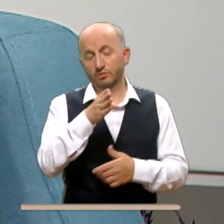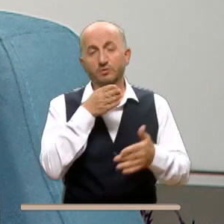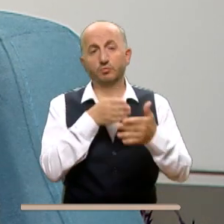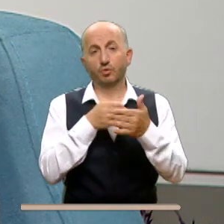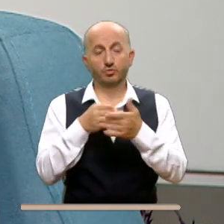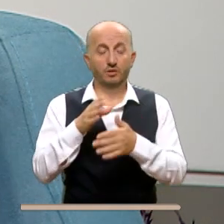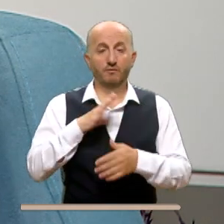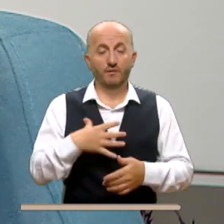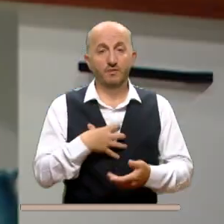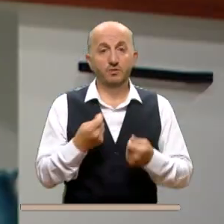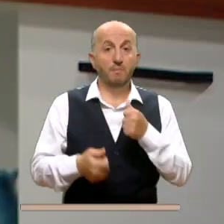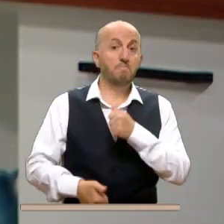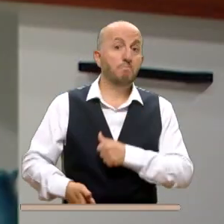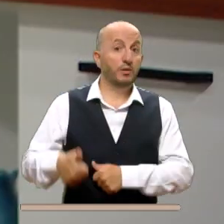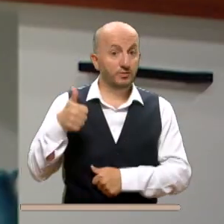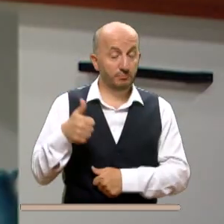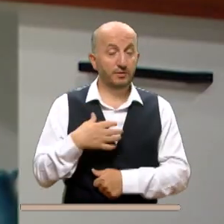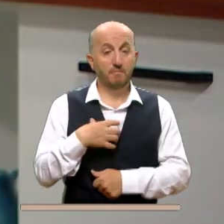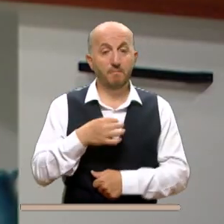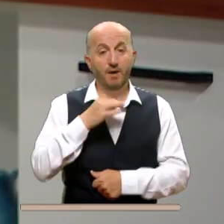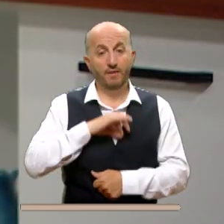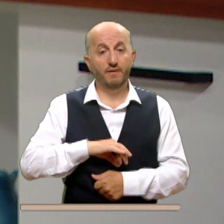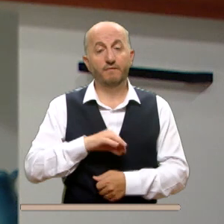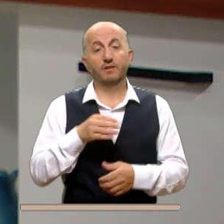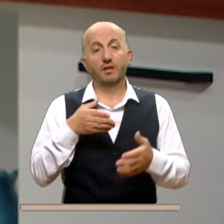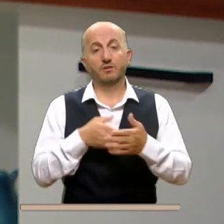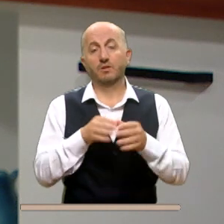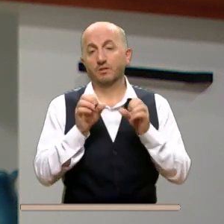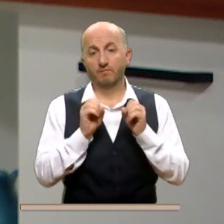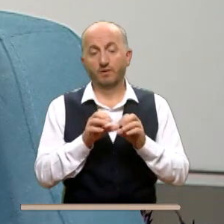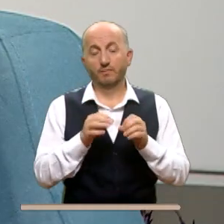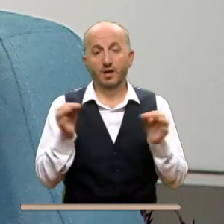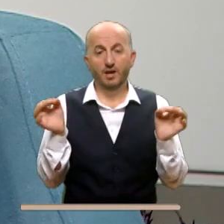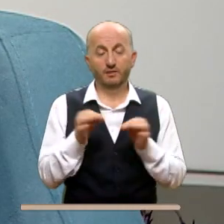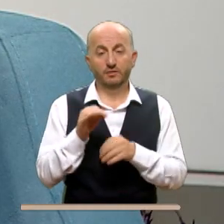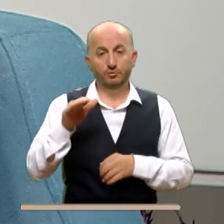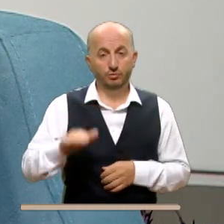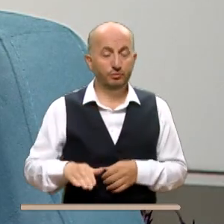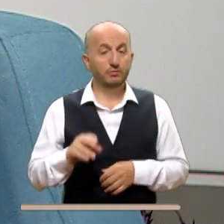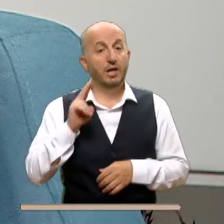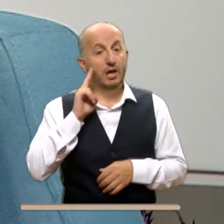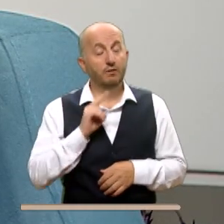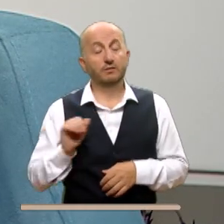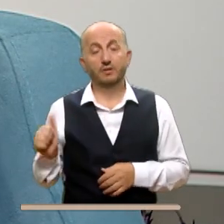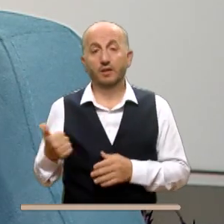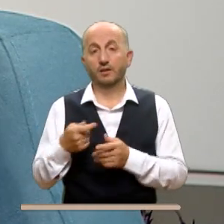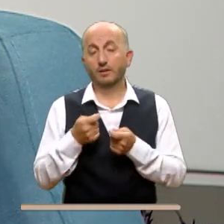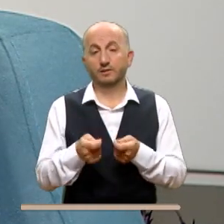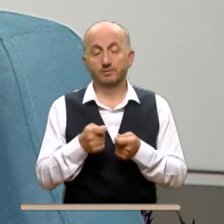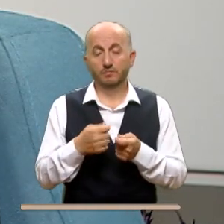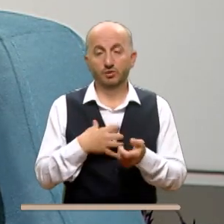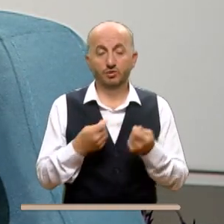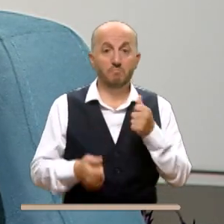var. Diyanet İşleri Başkanlığımızın özellikle manevi danışmanlık ve rehberlik, erken çocuklukta ahlak ve değer eğitimi, yine Diyanet İşleri